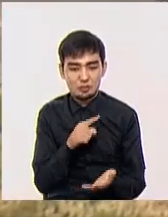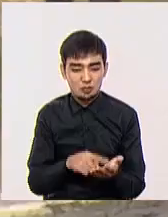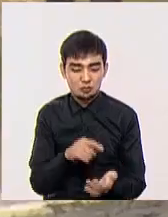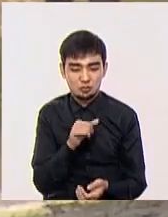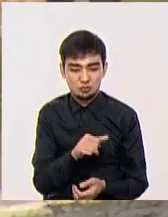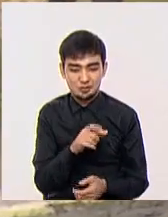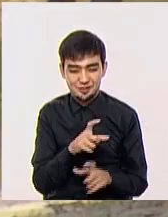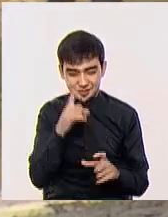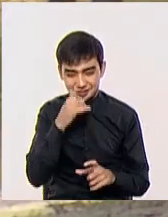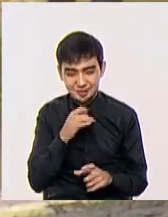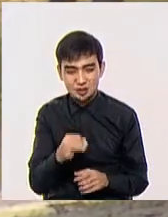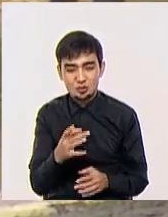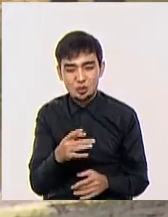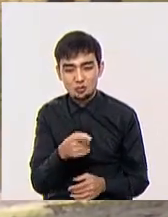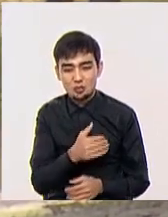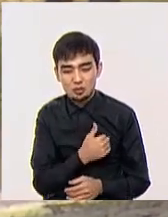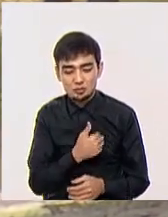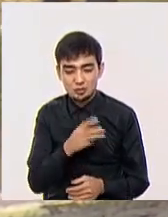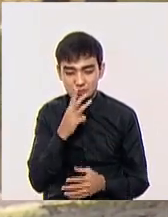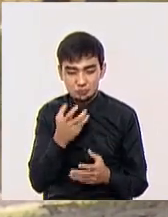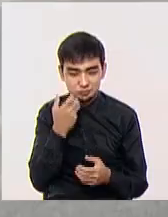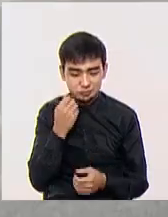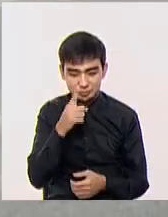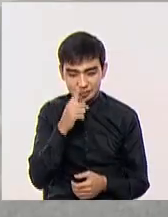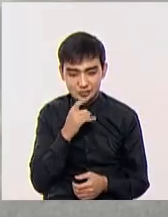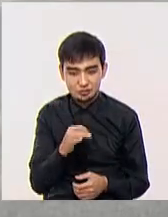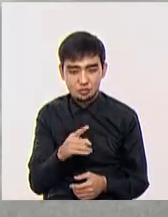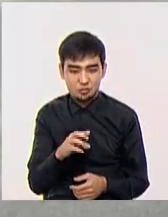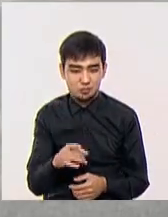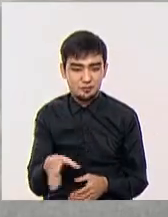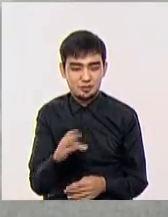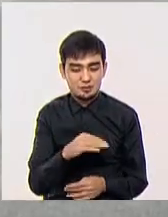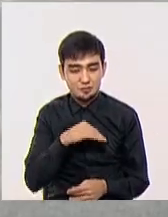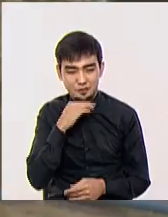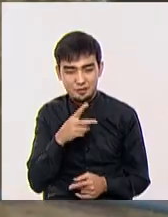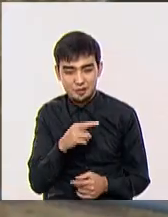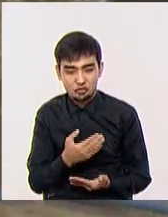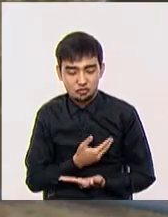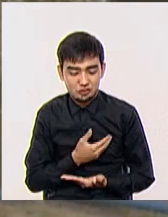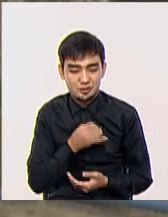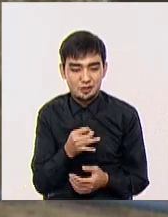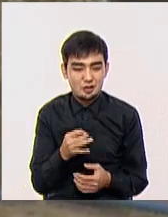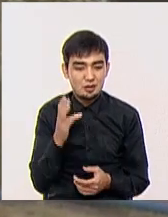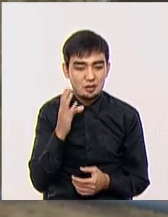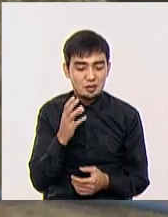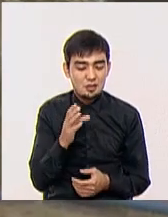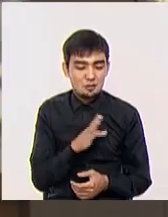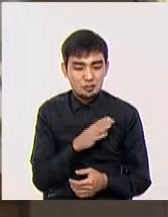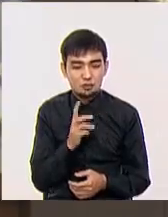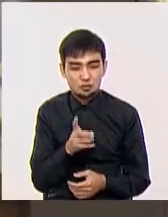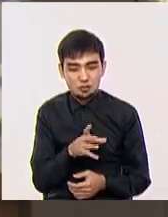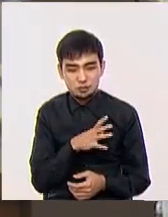казахстанцев и узнать сколько бы они хотели зарабатывать в месяц чтобы им хватало на самодостаточную жизнь получилось что кому-то и